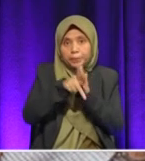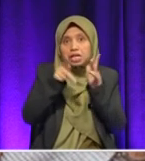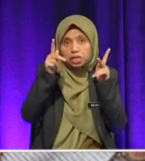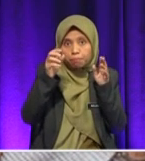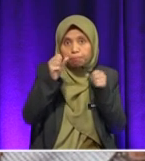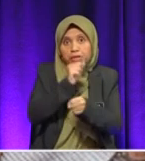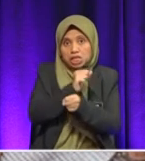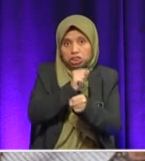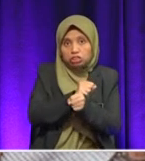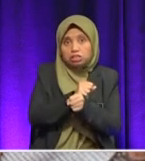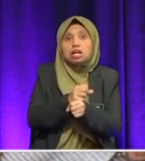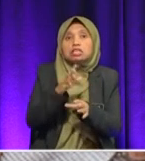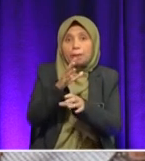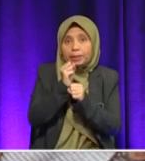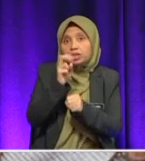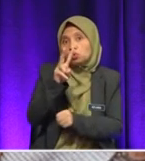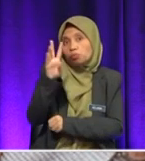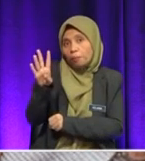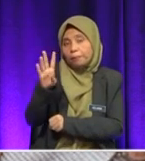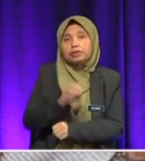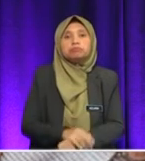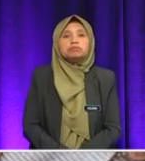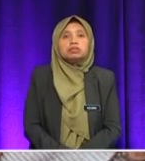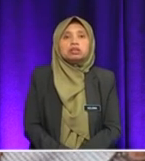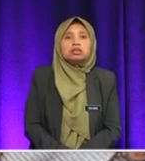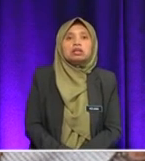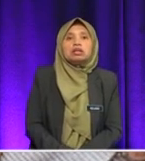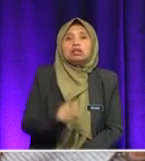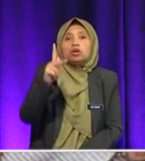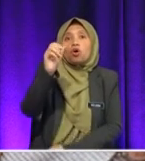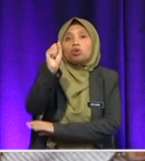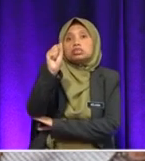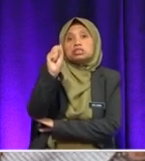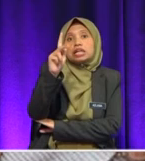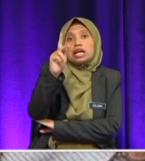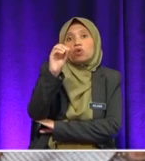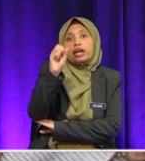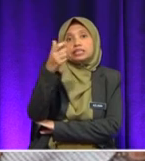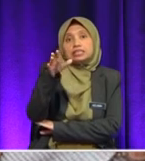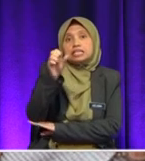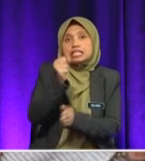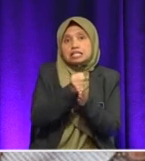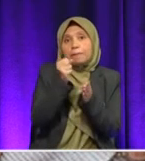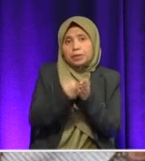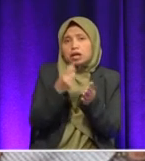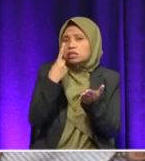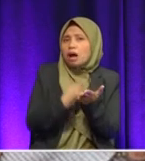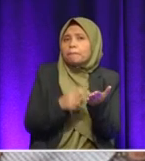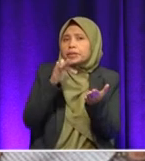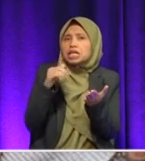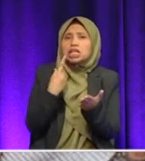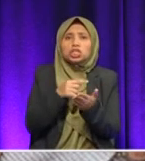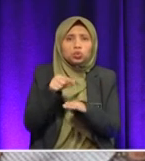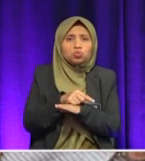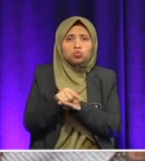Hud hitung kadang Joko 4 Oke Kok sampingan adalah kita lihat apa yang kita gunakan untuk masih